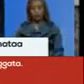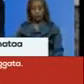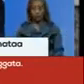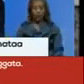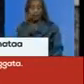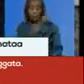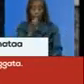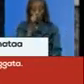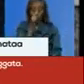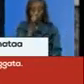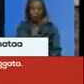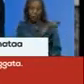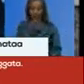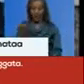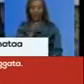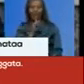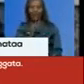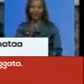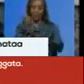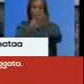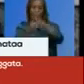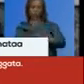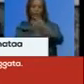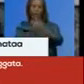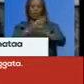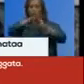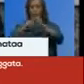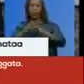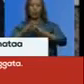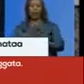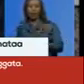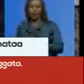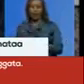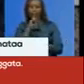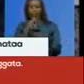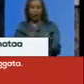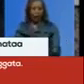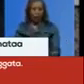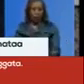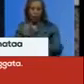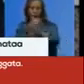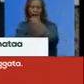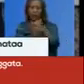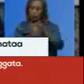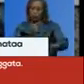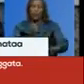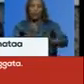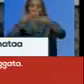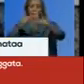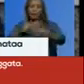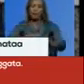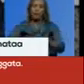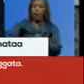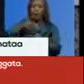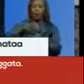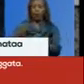ወጣቶች፣ ኢትዮጵያ የእናንተ ነች። መጪው ዘመን ከሁሉ በላይ የእናንተ ነው። አሁንም አገሪቷን በመገንባት ግንባር